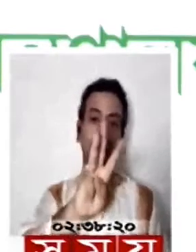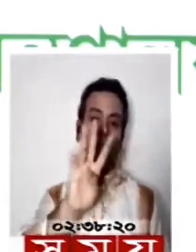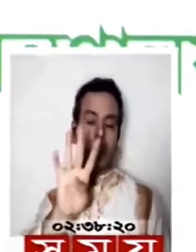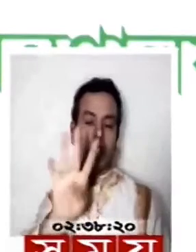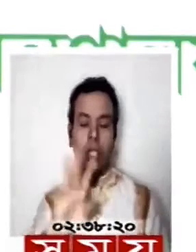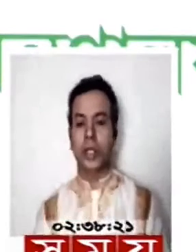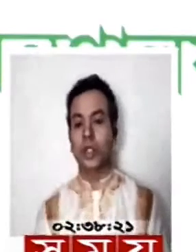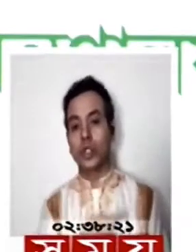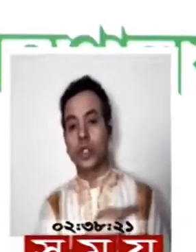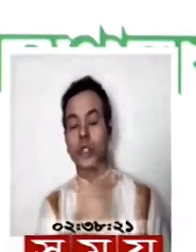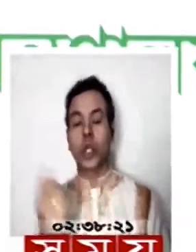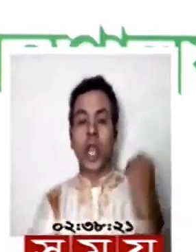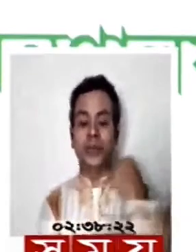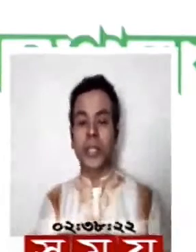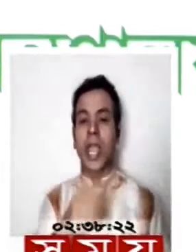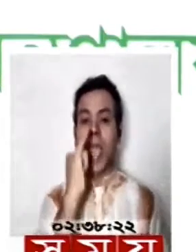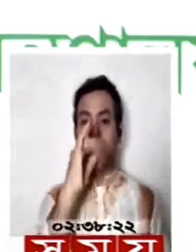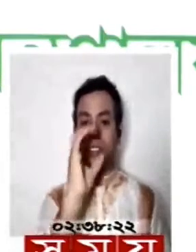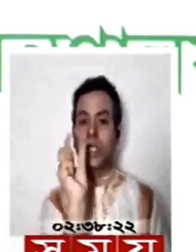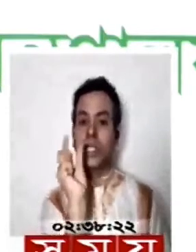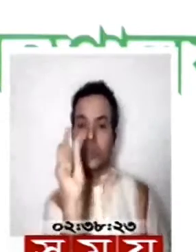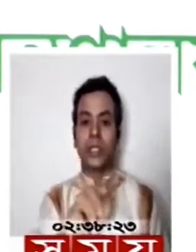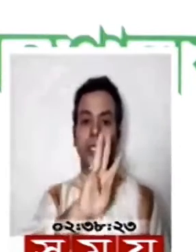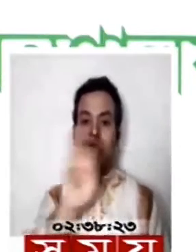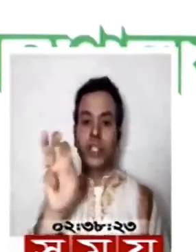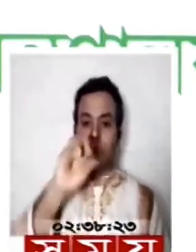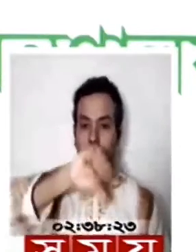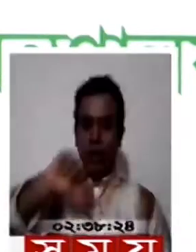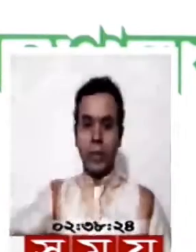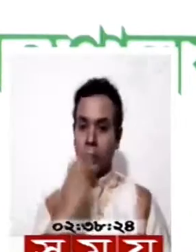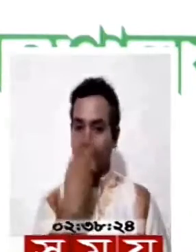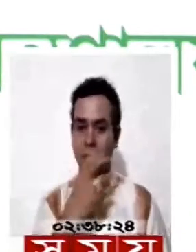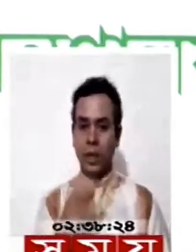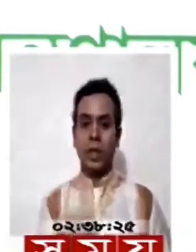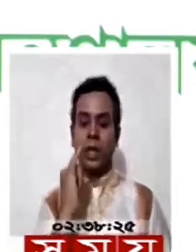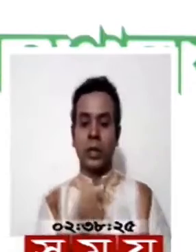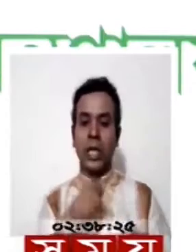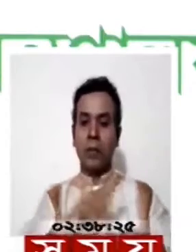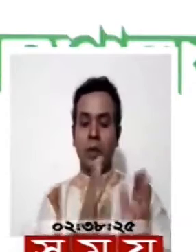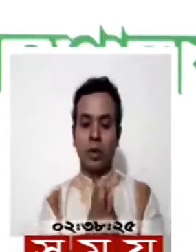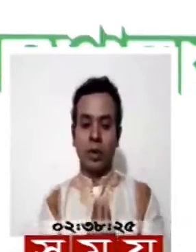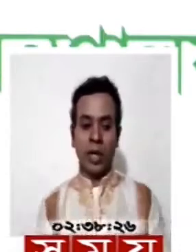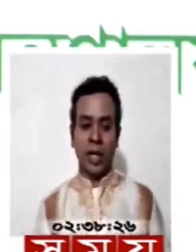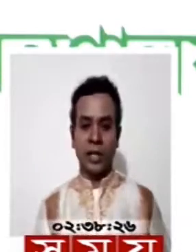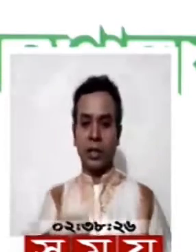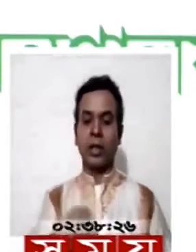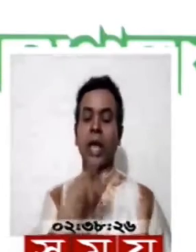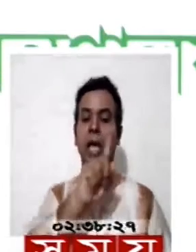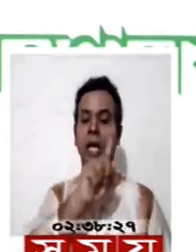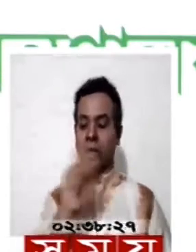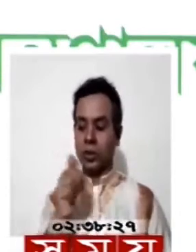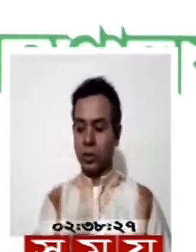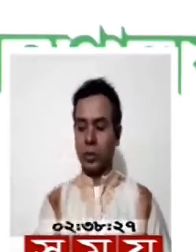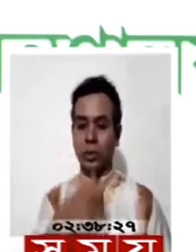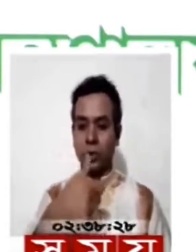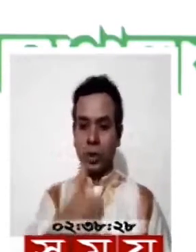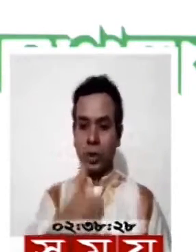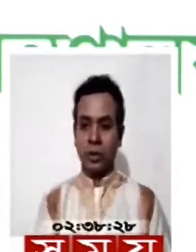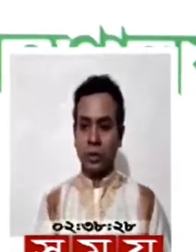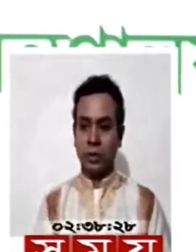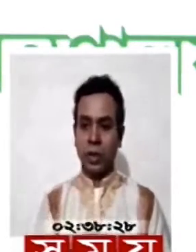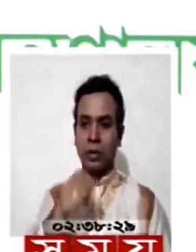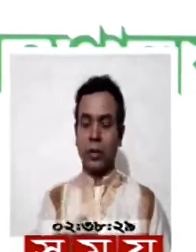মহানগরীতে 7,250টি, ঢাকা সিটির বাইরে বিভিন্ন হাসপাতালে 6,034টি। সকল হাসপাতালে আইসিইউ সংখ্যা